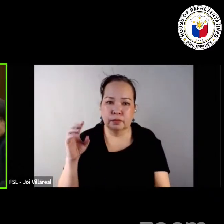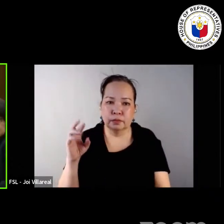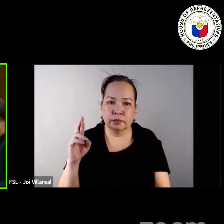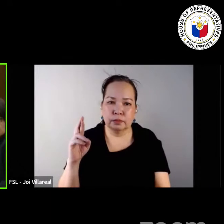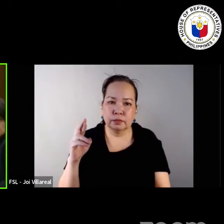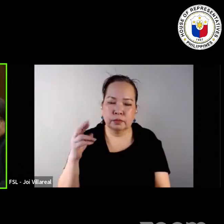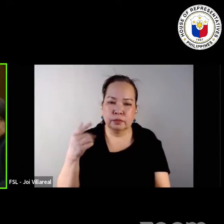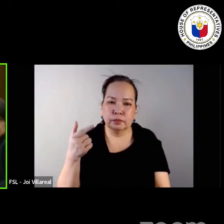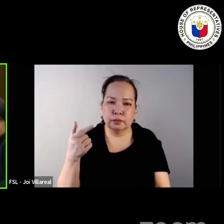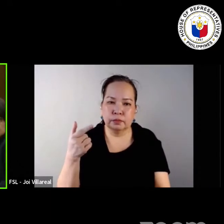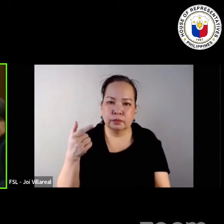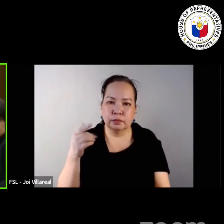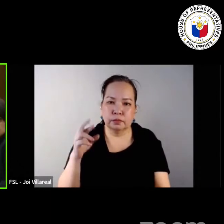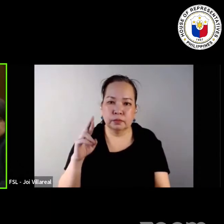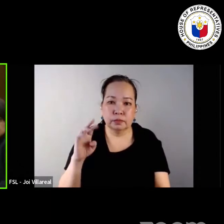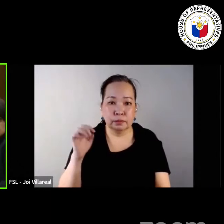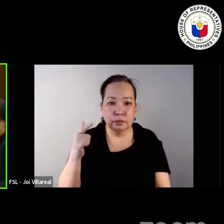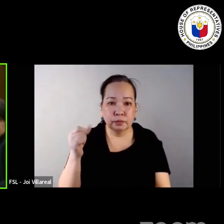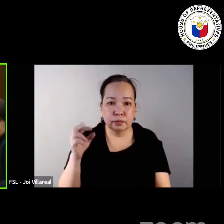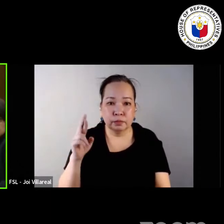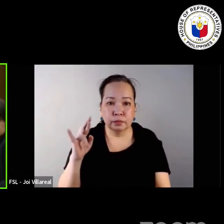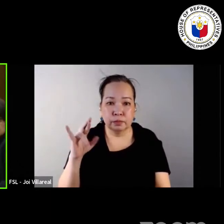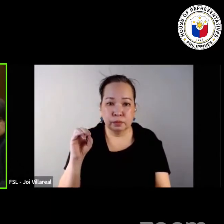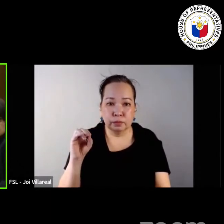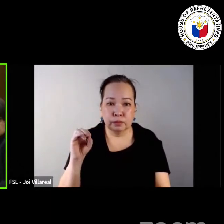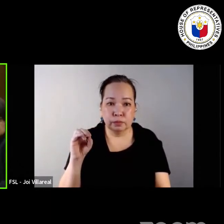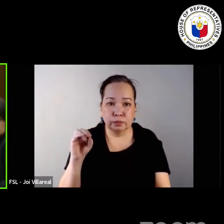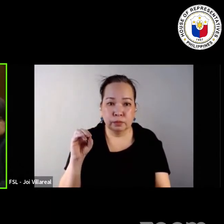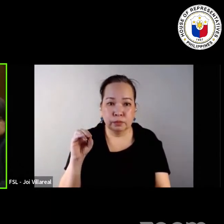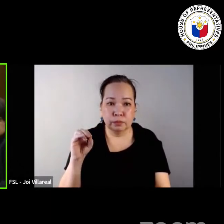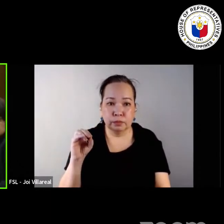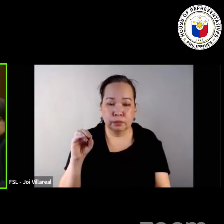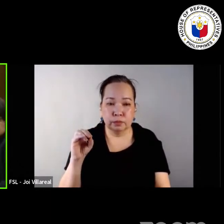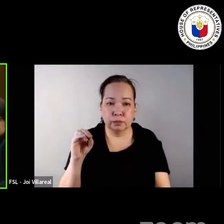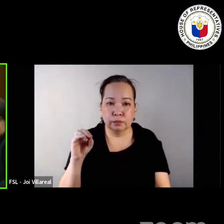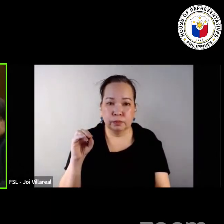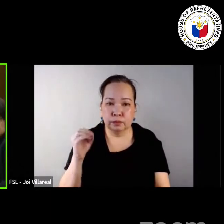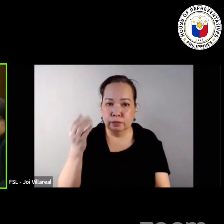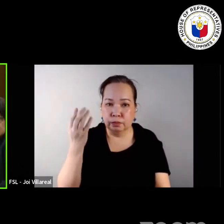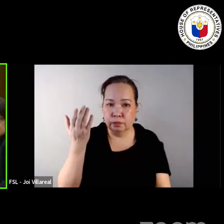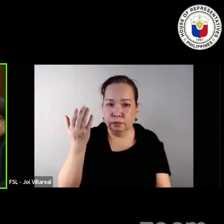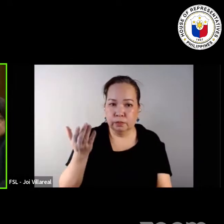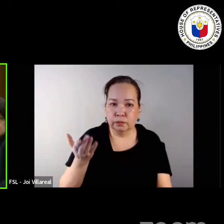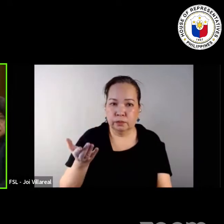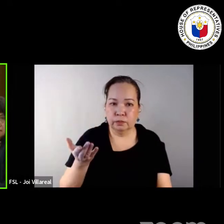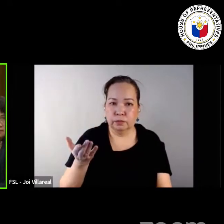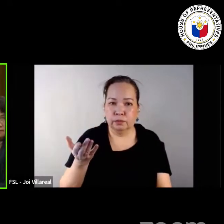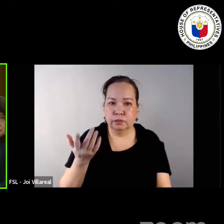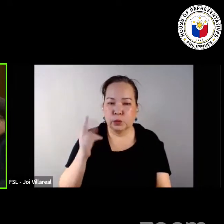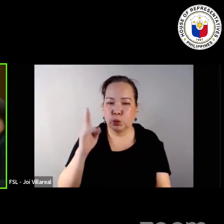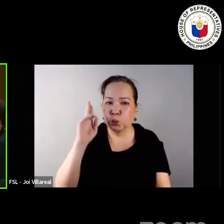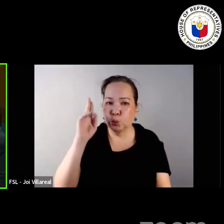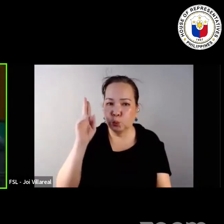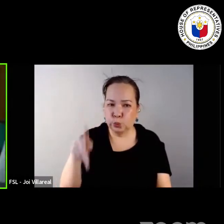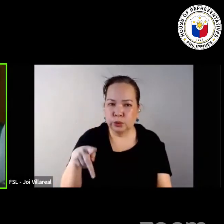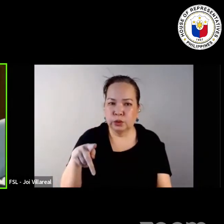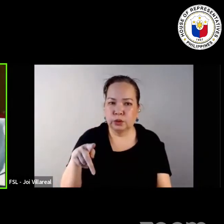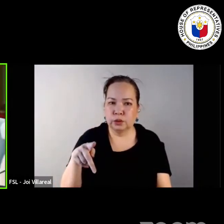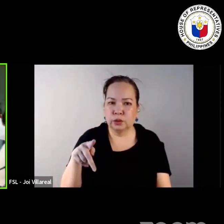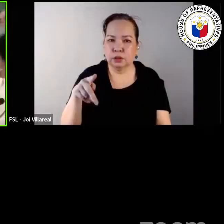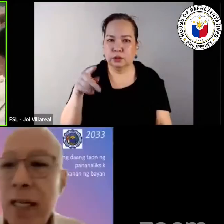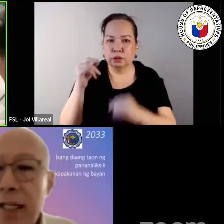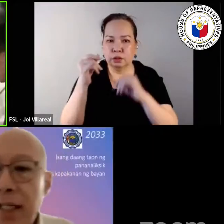Del Pilar, UP Personality Individual Differences Laboratory. Tama po ba, Dr. Del